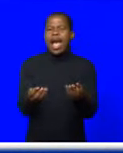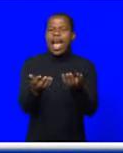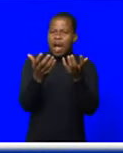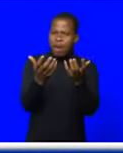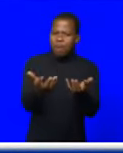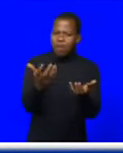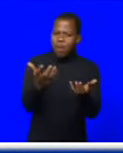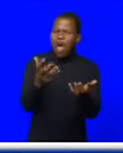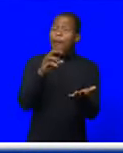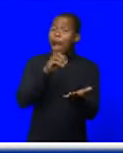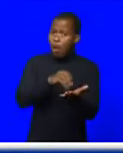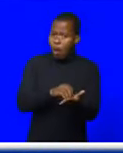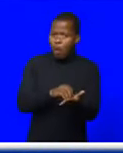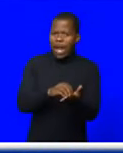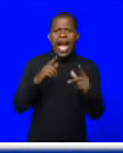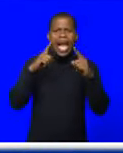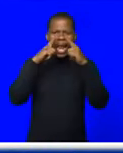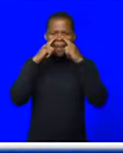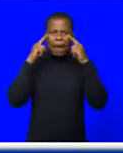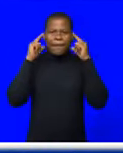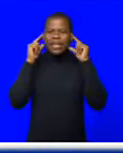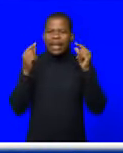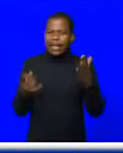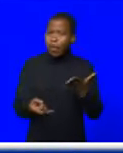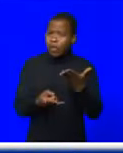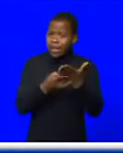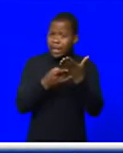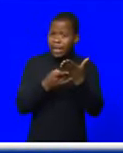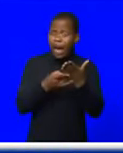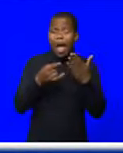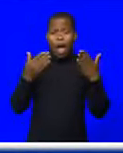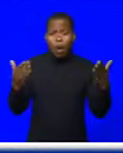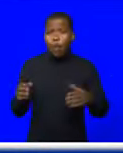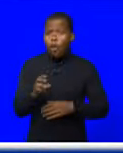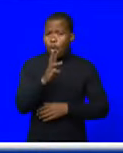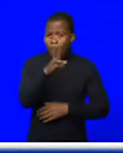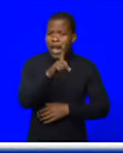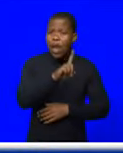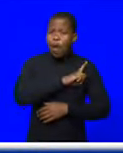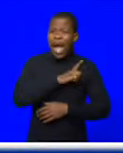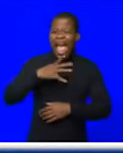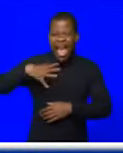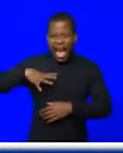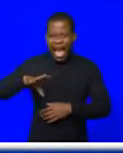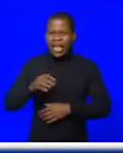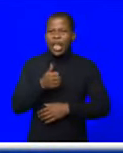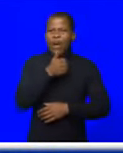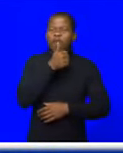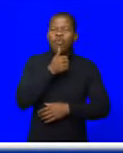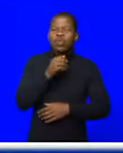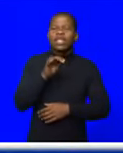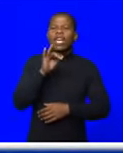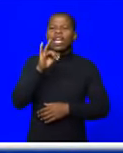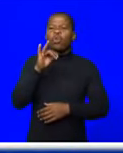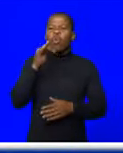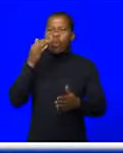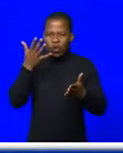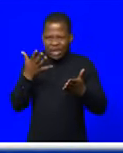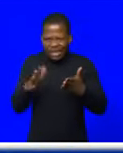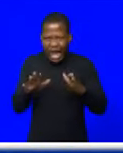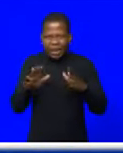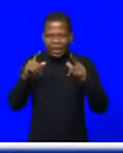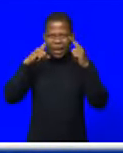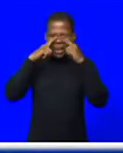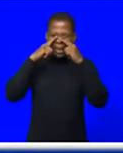awu basisete kakhulu. Ngoba labanye ukhanza sebaphindze wona nanga emamasi lelefakwe ngemkhanzi seyigcoke